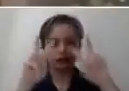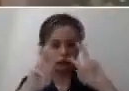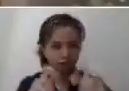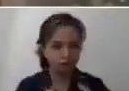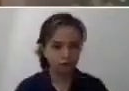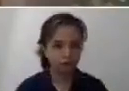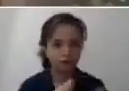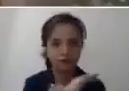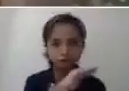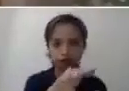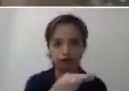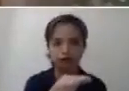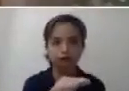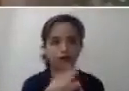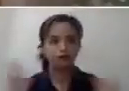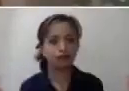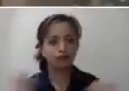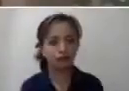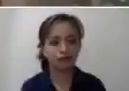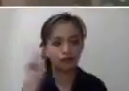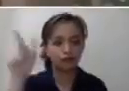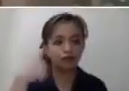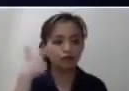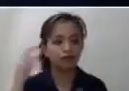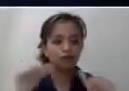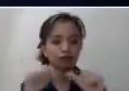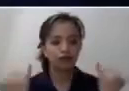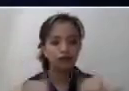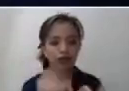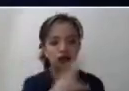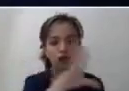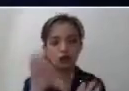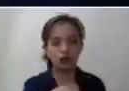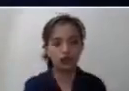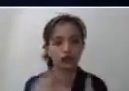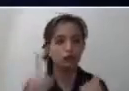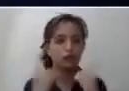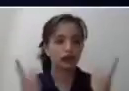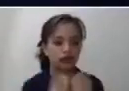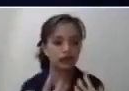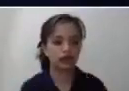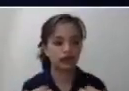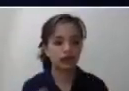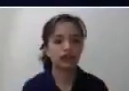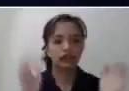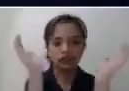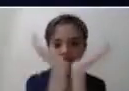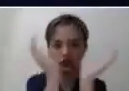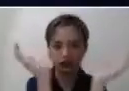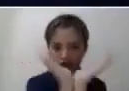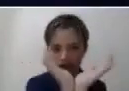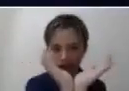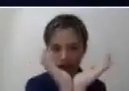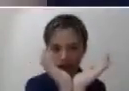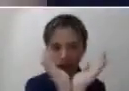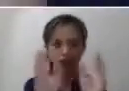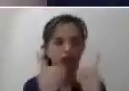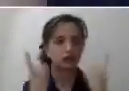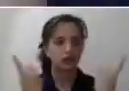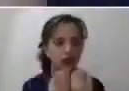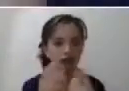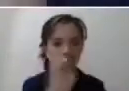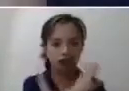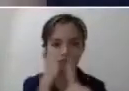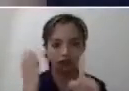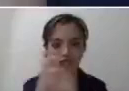na nabanggit ni Pacquiao, ay nakapag-liquidate na ng budget. Una nang kinwestiyon ni Pacquiao ang pagkuha ng DSWD sa StarPay